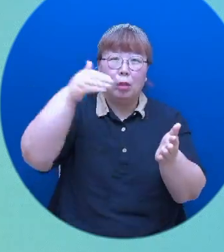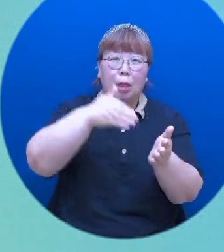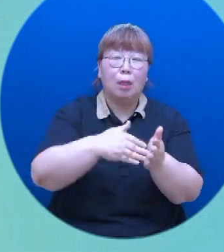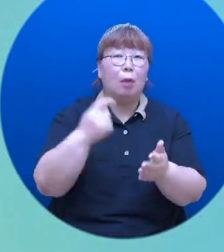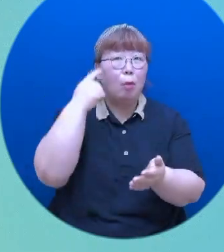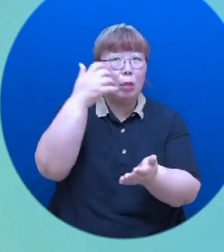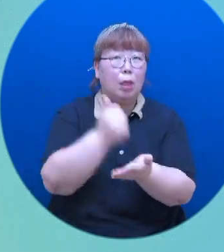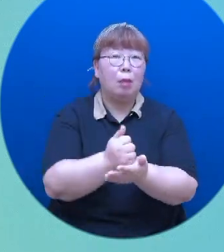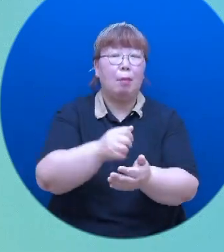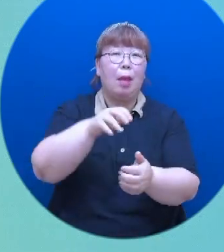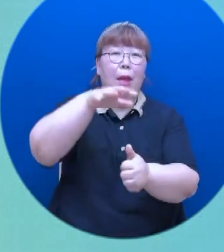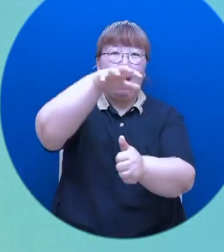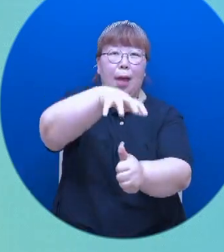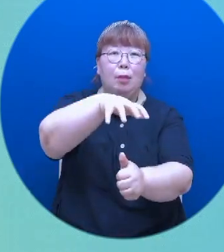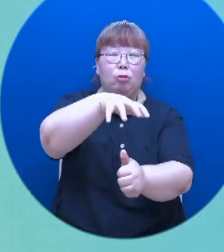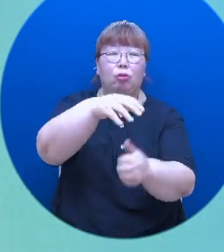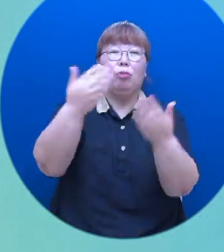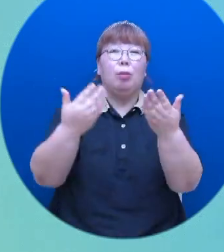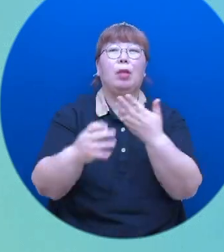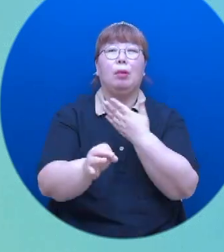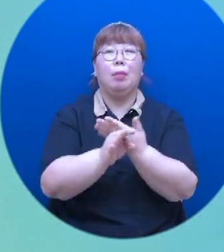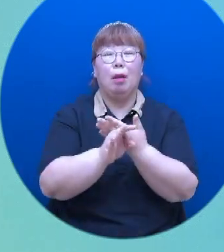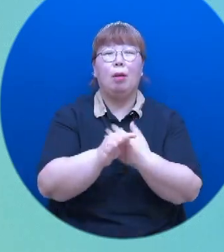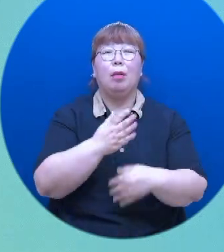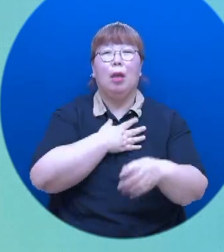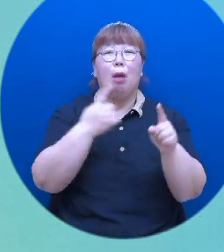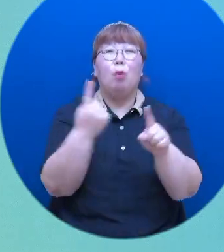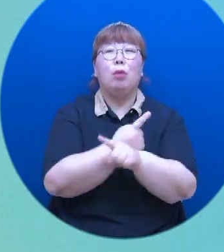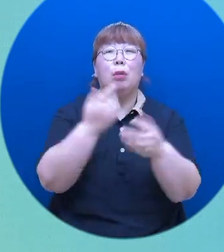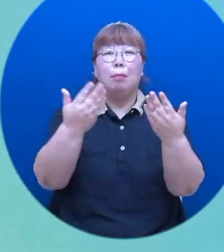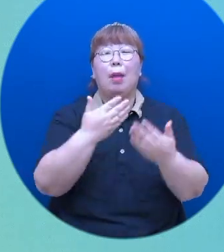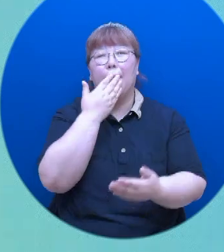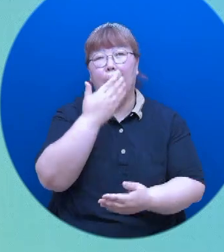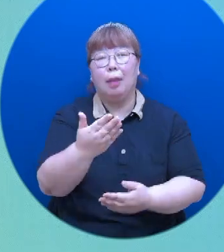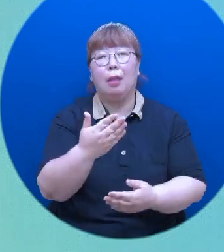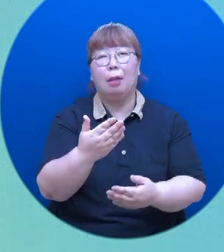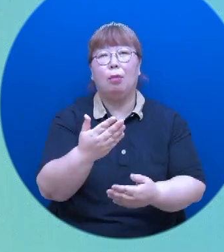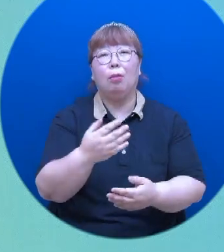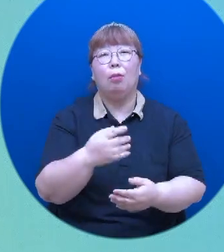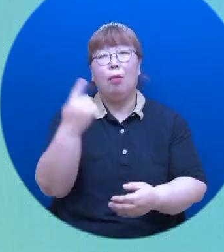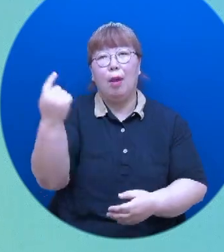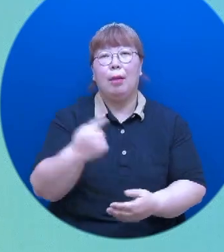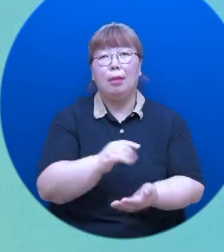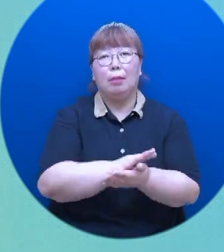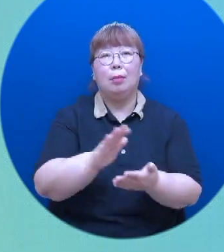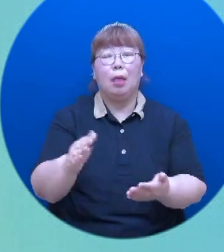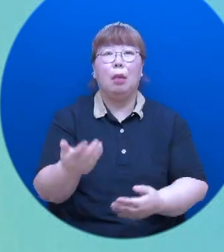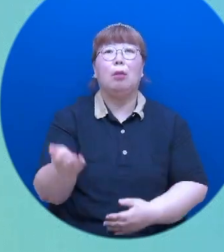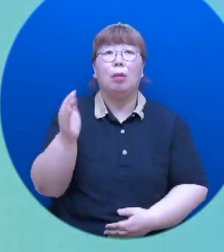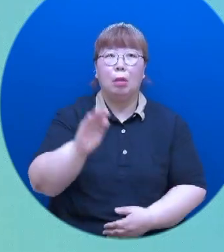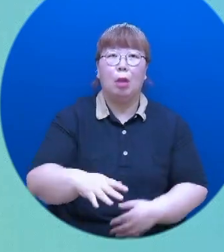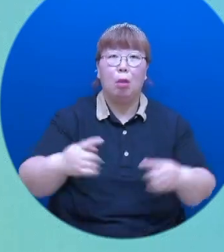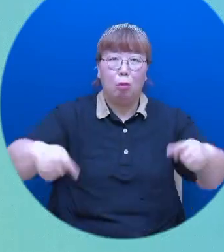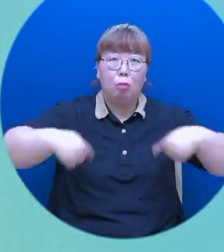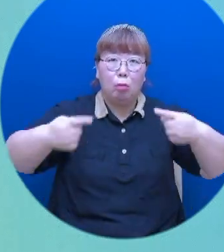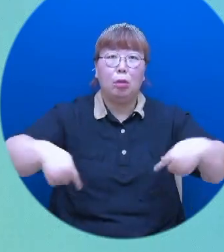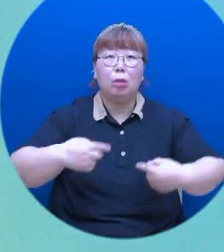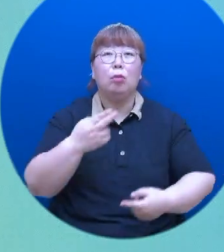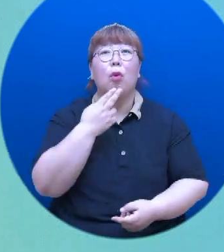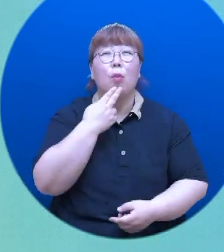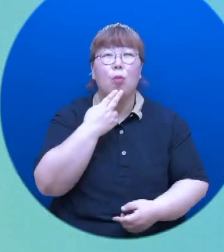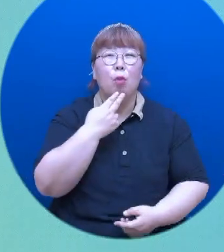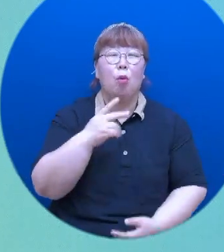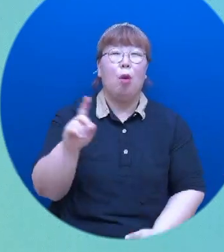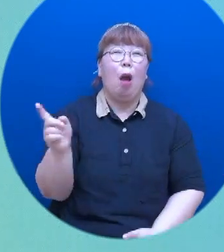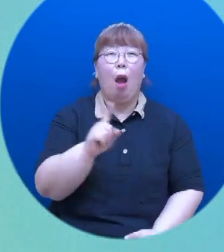안수를 받고 고침을 받아야겠다, 이 마음을 갖고 제가 왔습니다. 그런데 휠체어도 없고